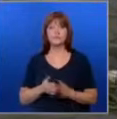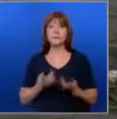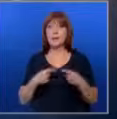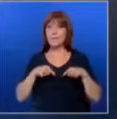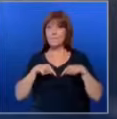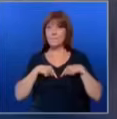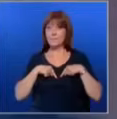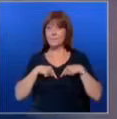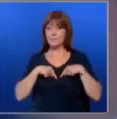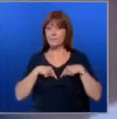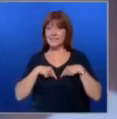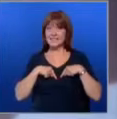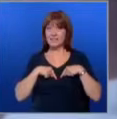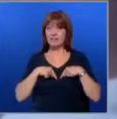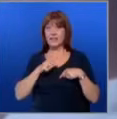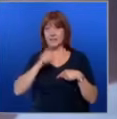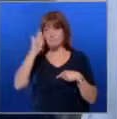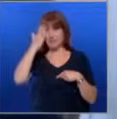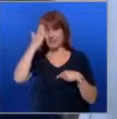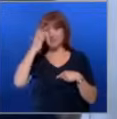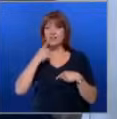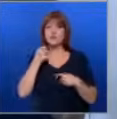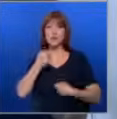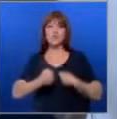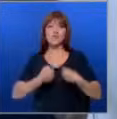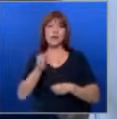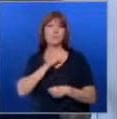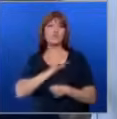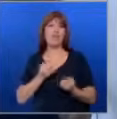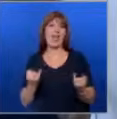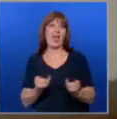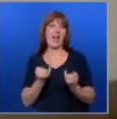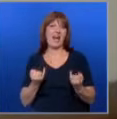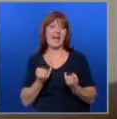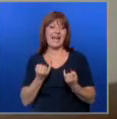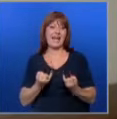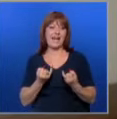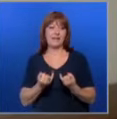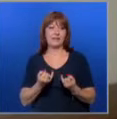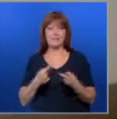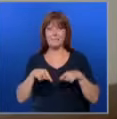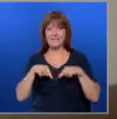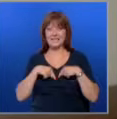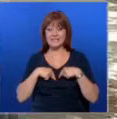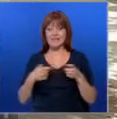Правосъдие и справедливост. Защо шофьори получават леки присъди, въпреки че са погубили живот?